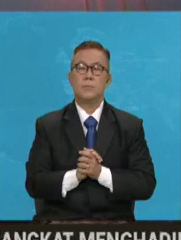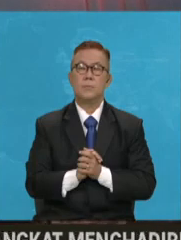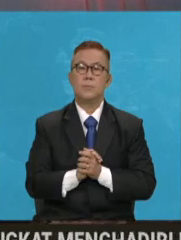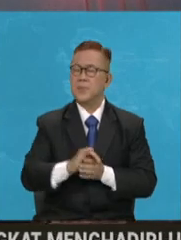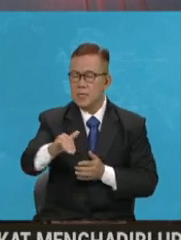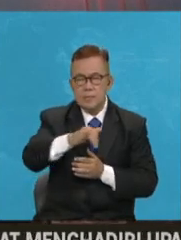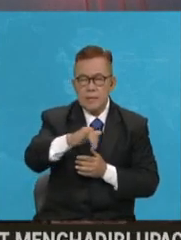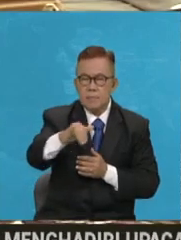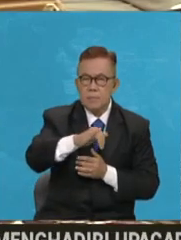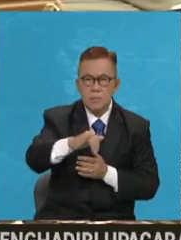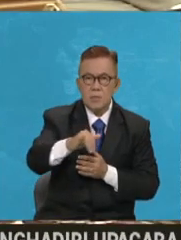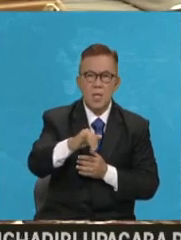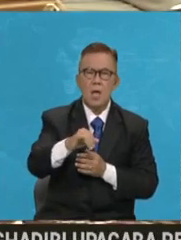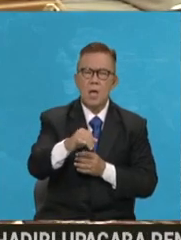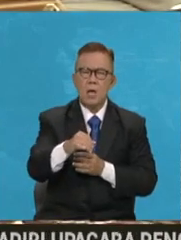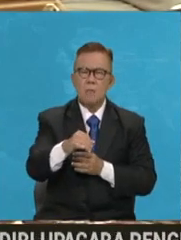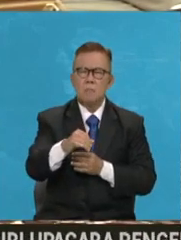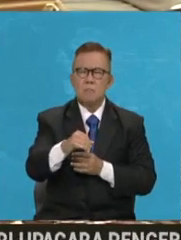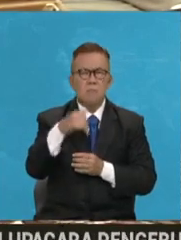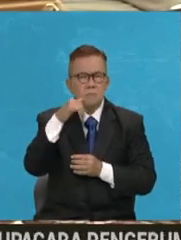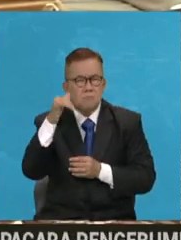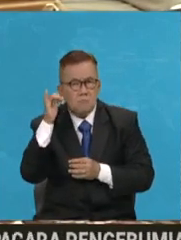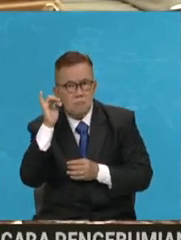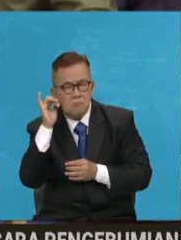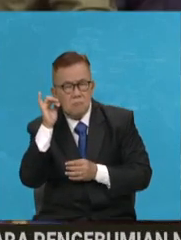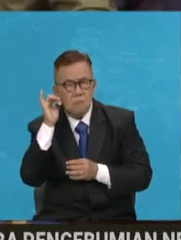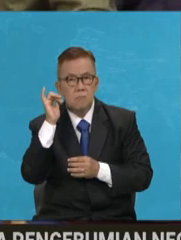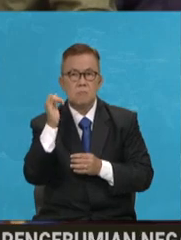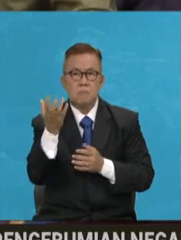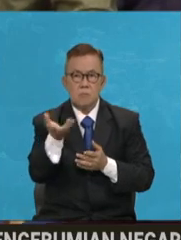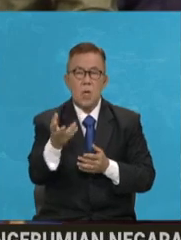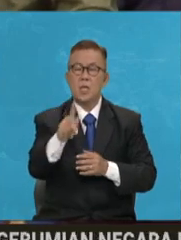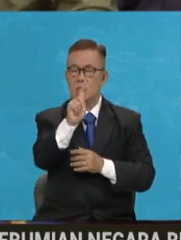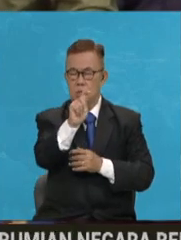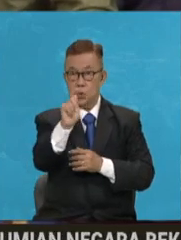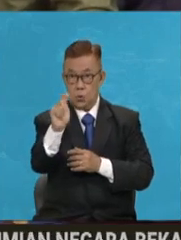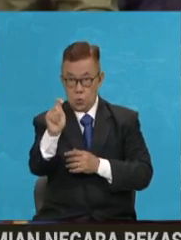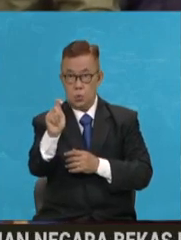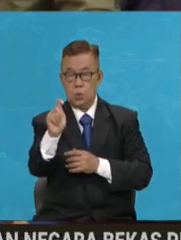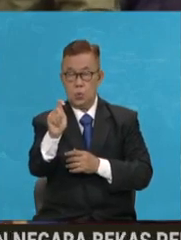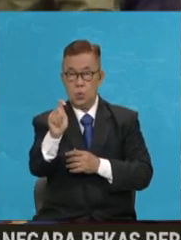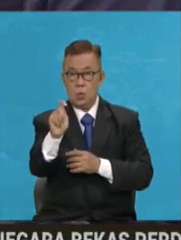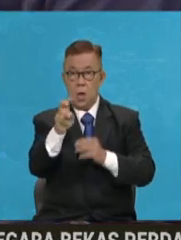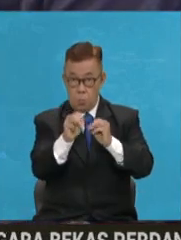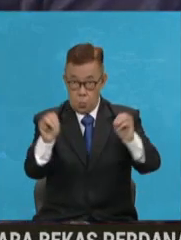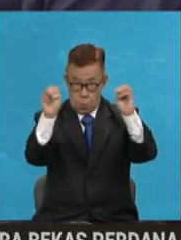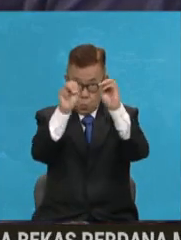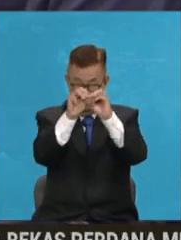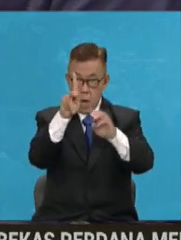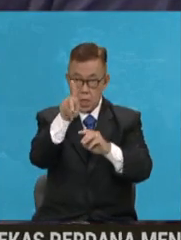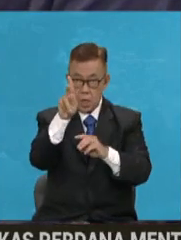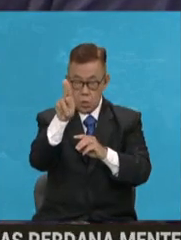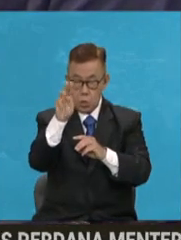juga mengadakan majelis rupa semalam pejabat hal utama daerah tutong yang berlangsung di masjid Kampung